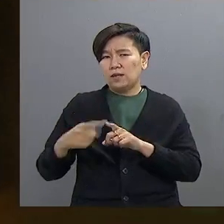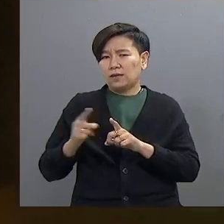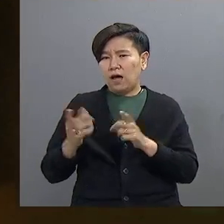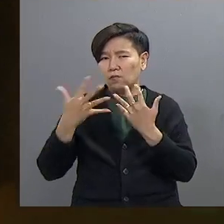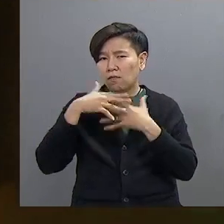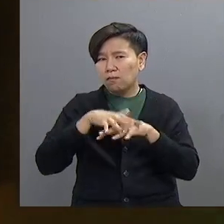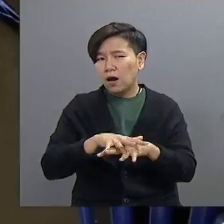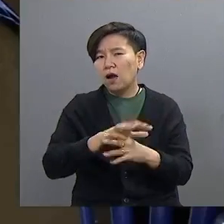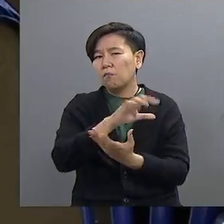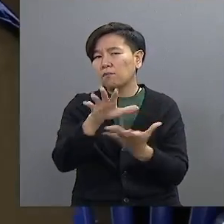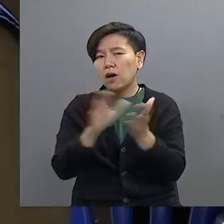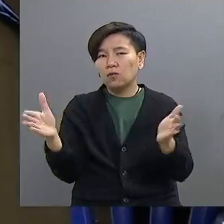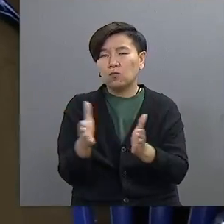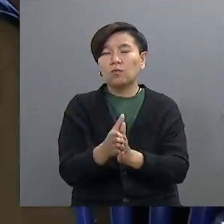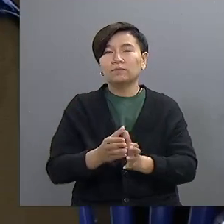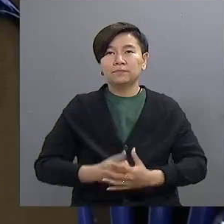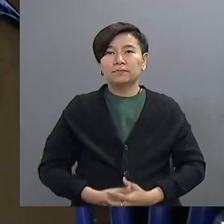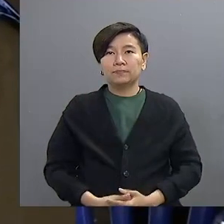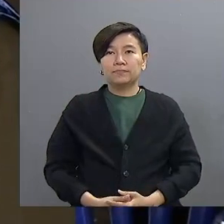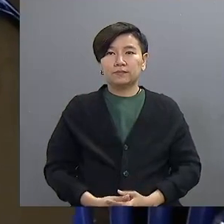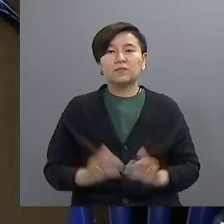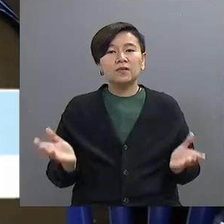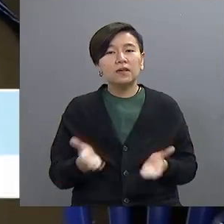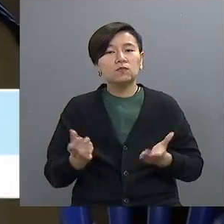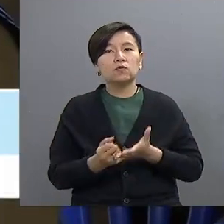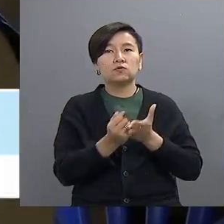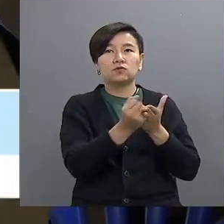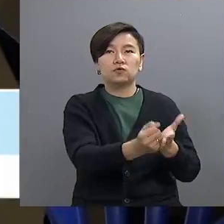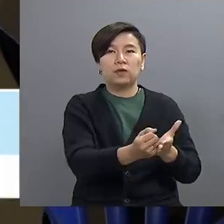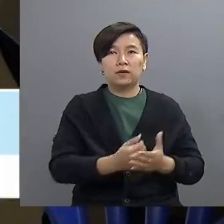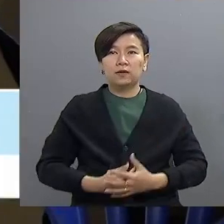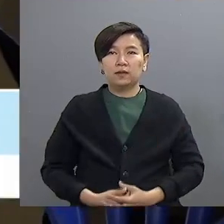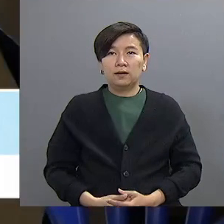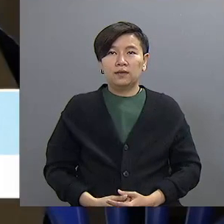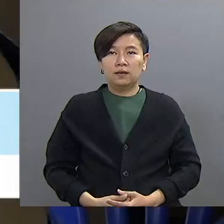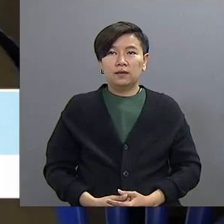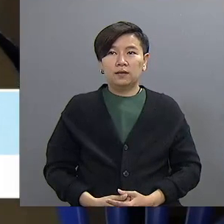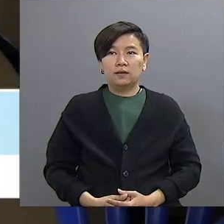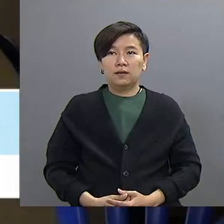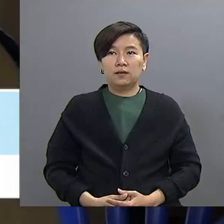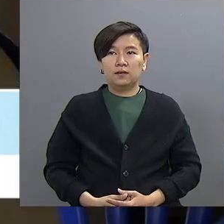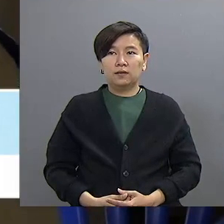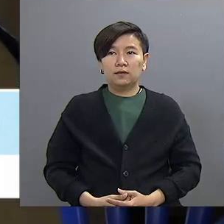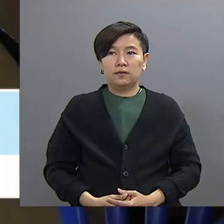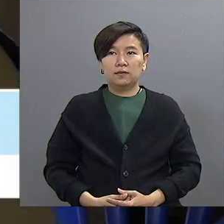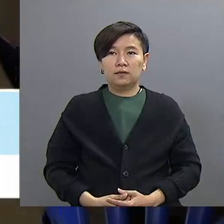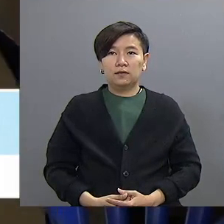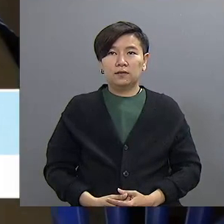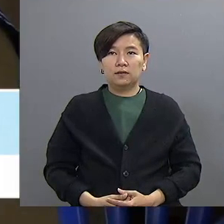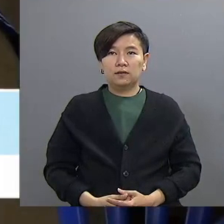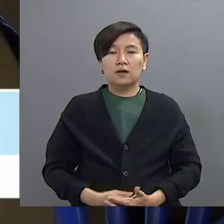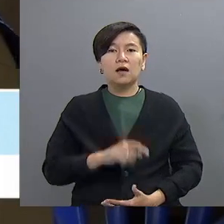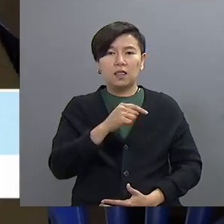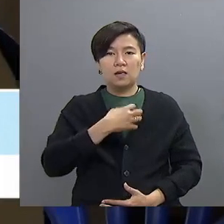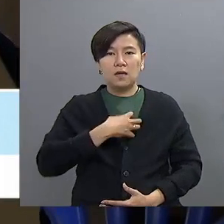ค่ะ คิดเนี่ยค่ะเขามีความต้องการในการอาชีพต้องการอาชี